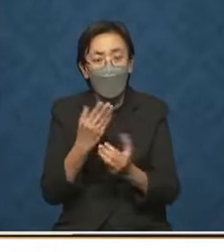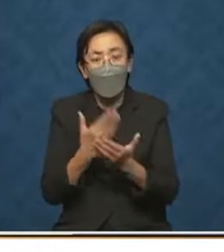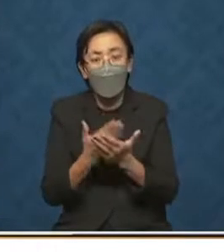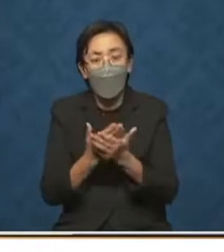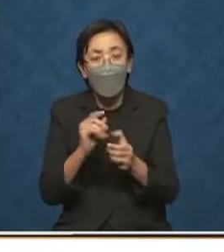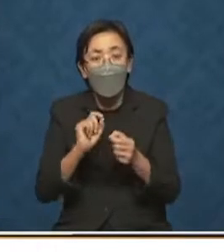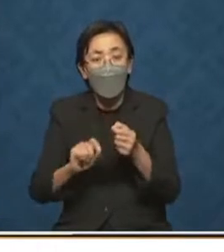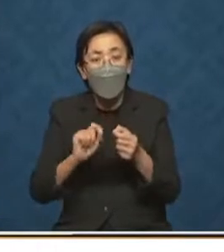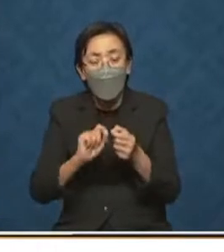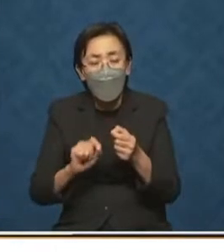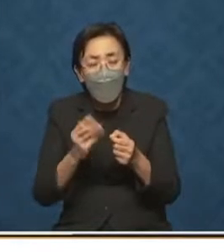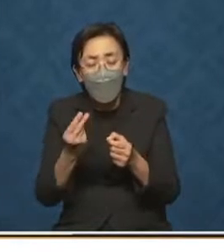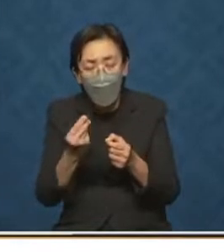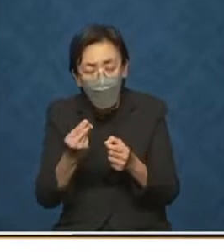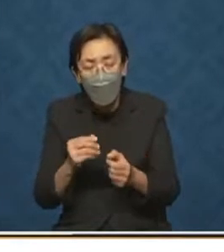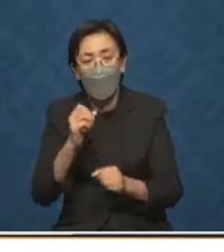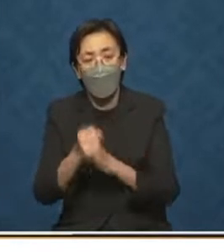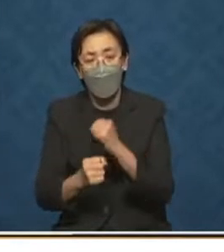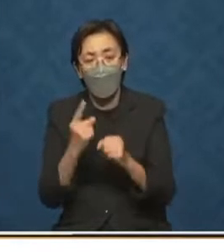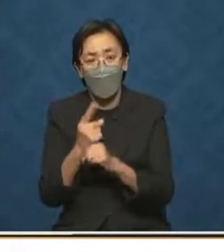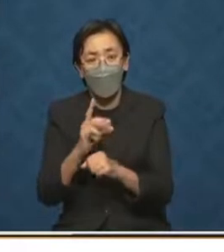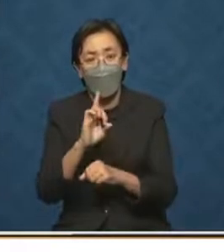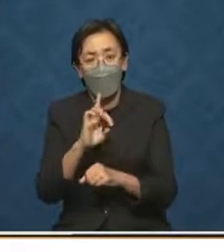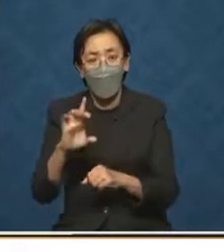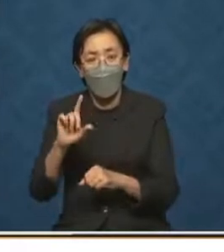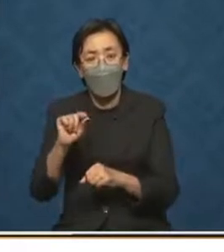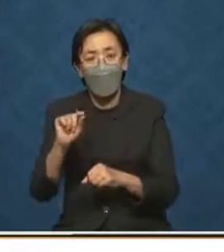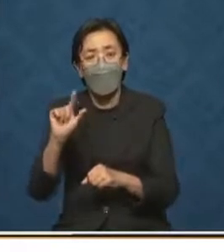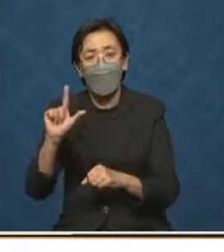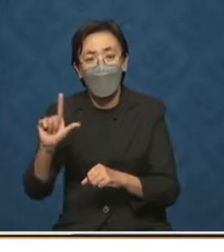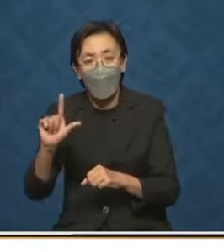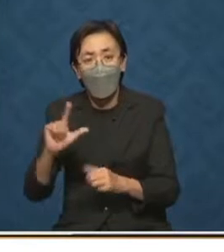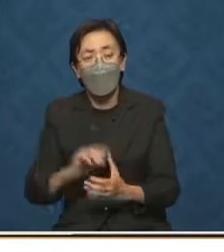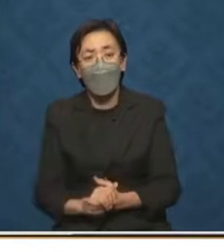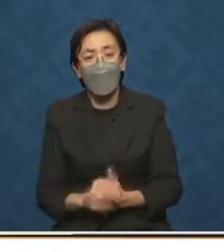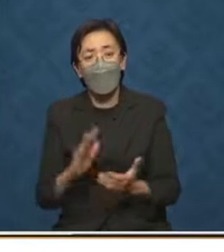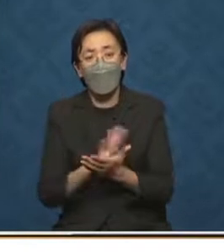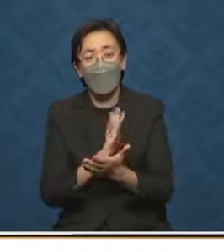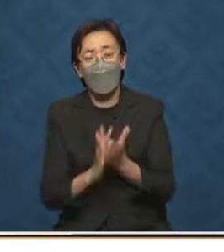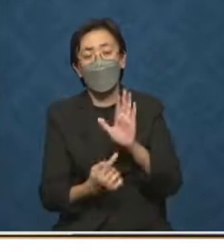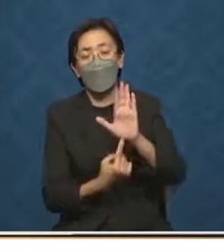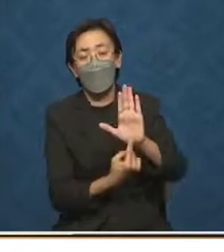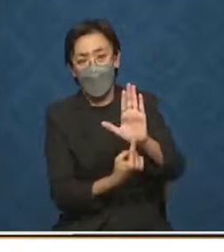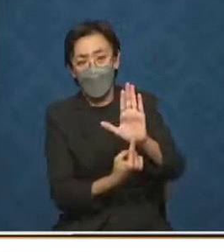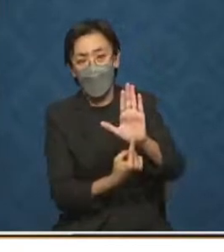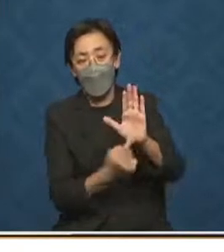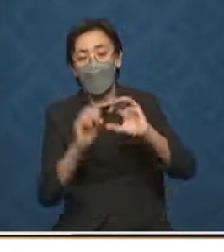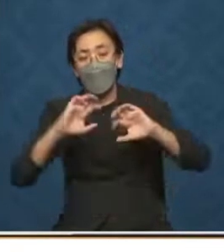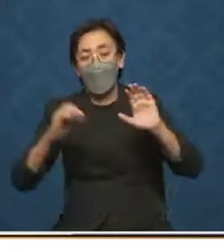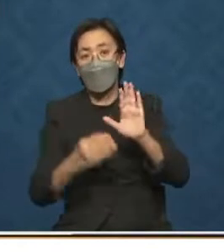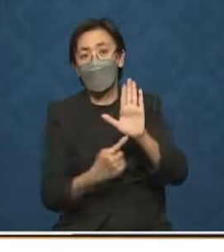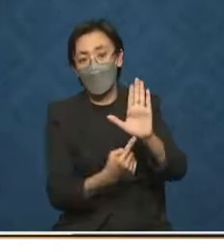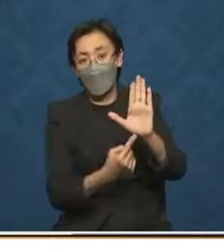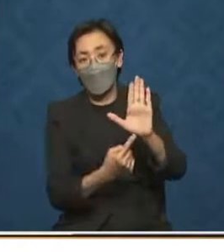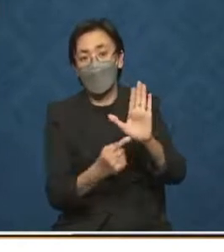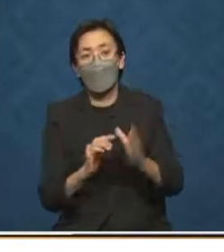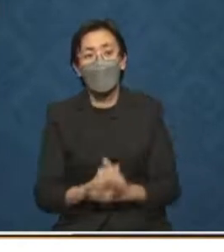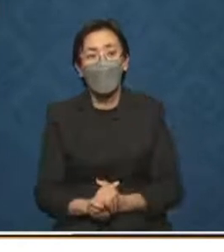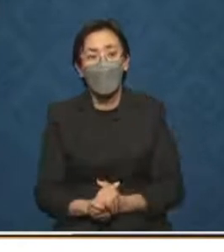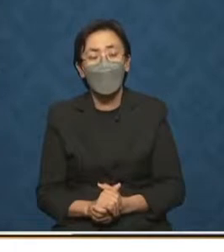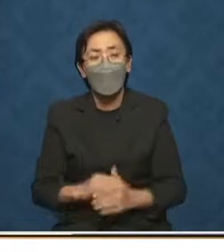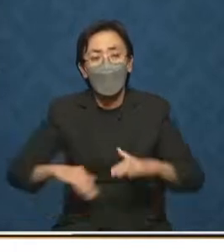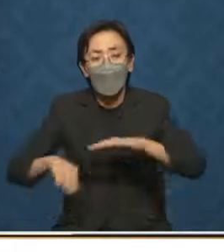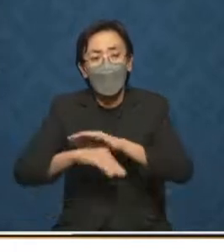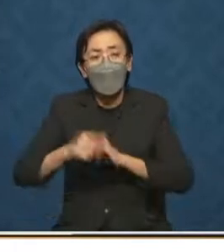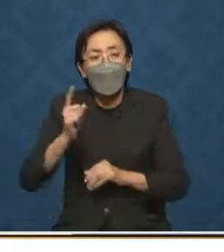จายของการปรปรธิภาคปีและ 820 ลานบาทในเอกสาที่เป็นของหนรชาตันแต่ในข้อจะจริ